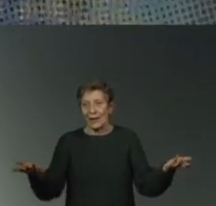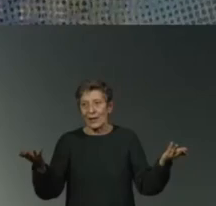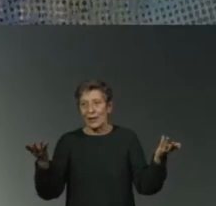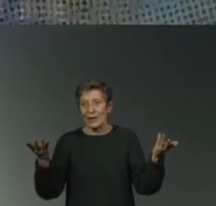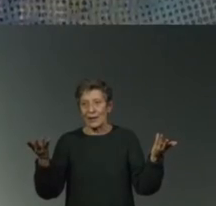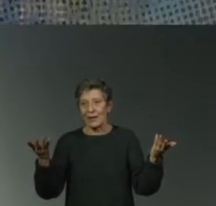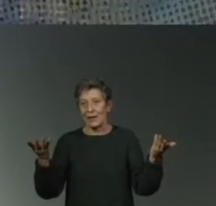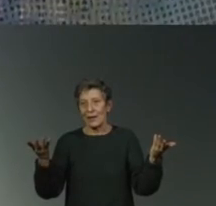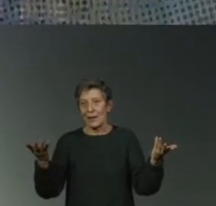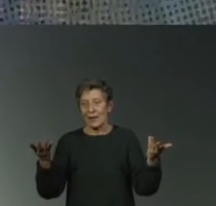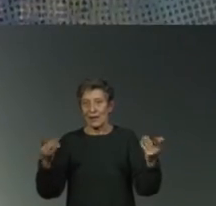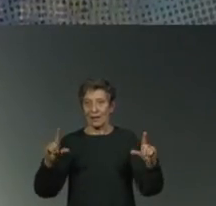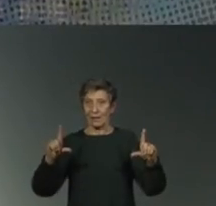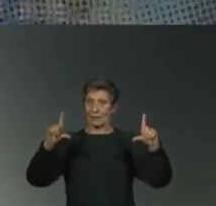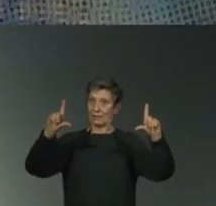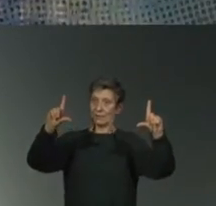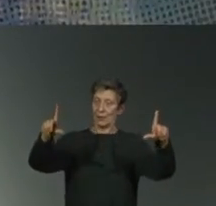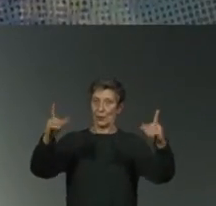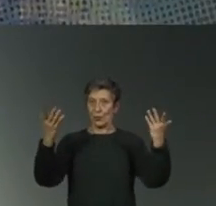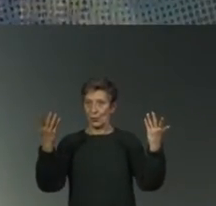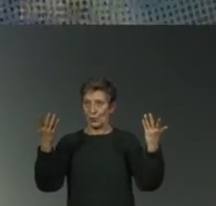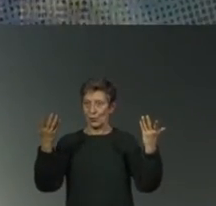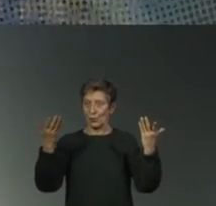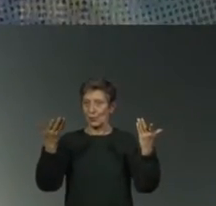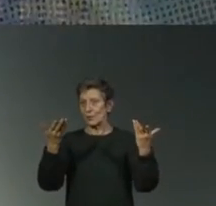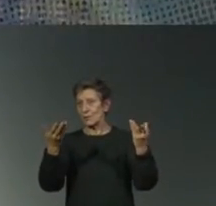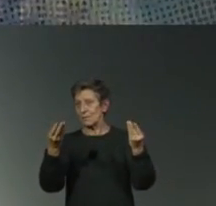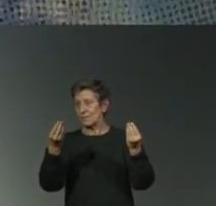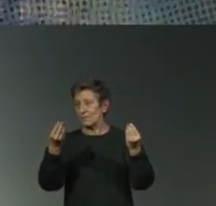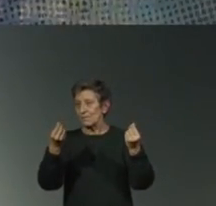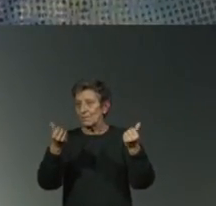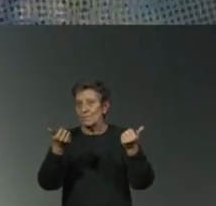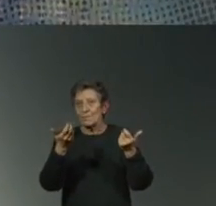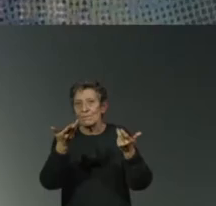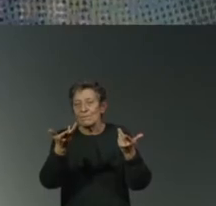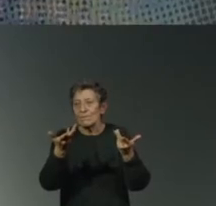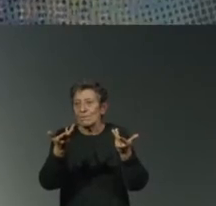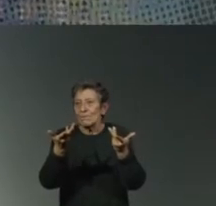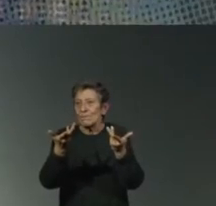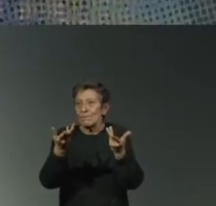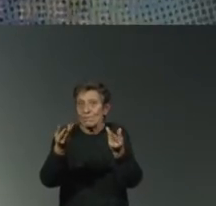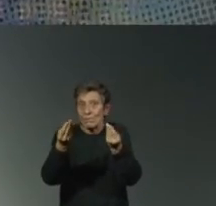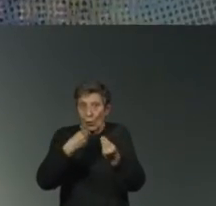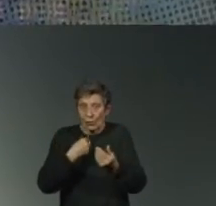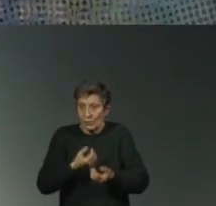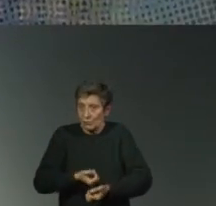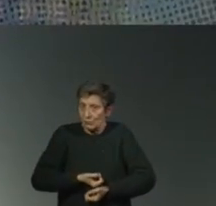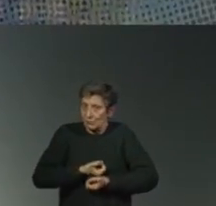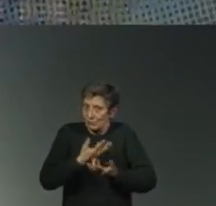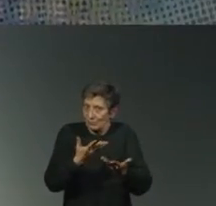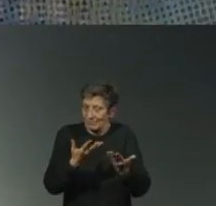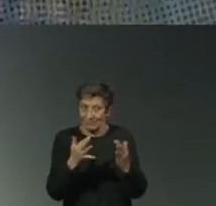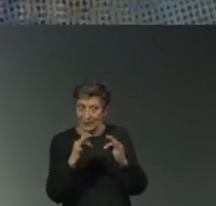et voilà, il me permet de dire un certain nombre de choses relatives à Suzanne et à ma